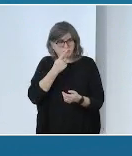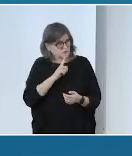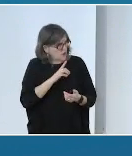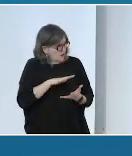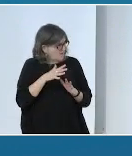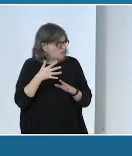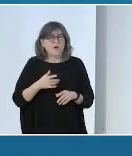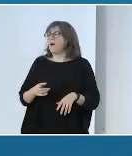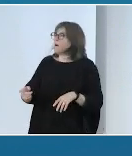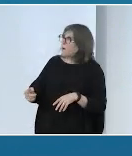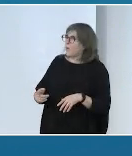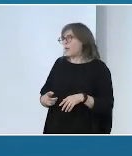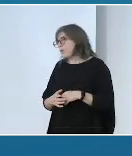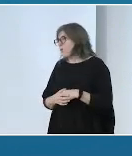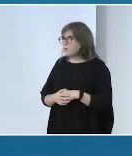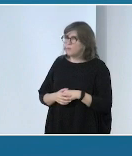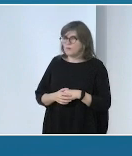Non?